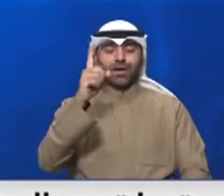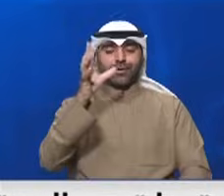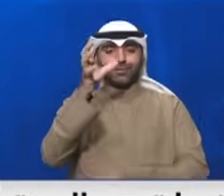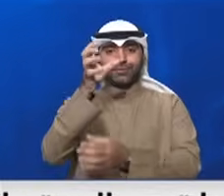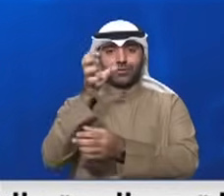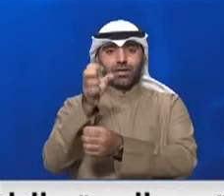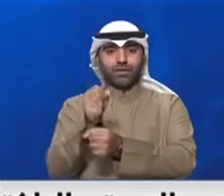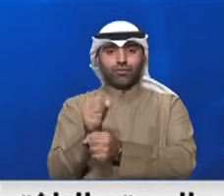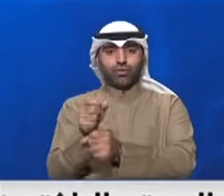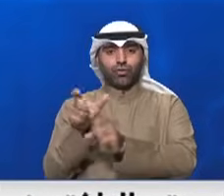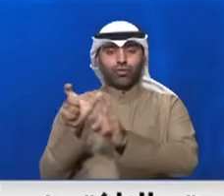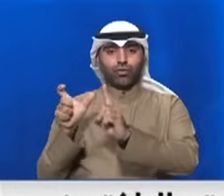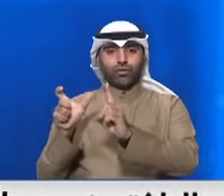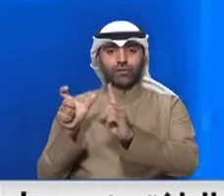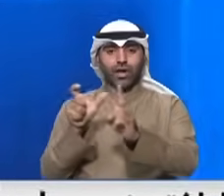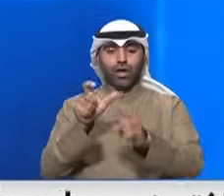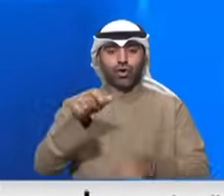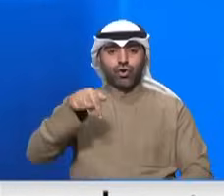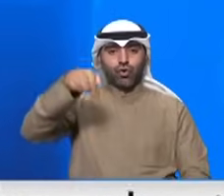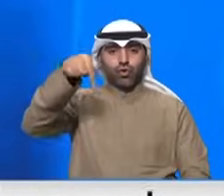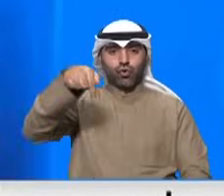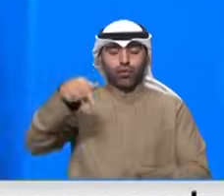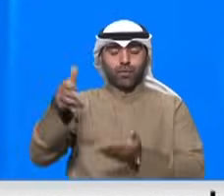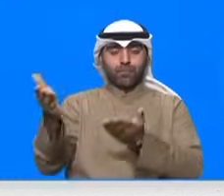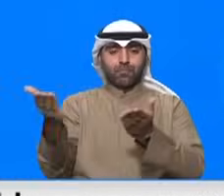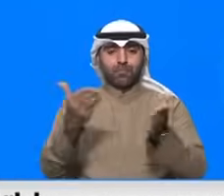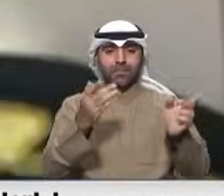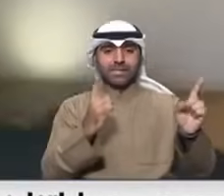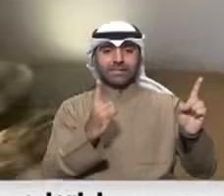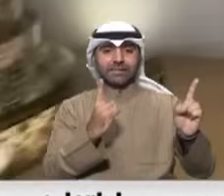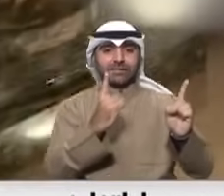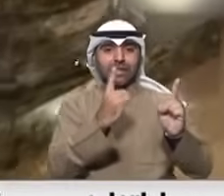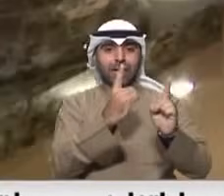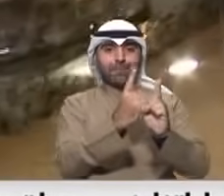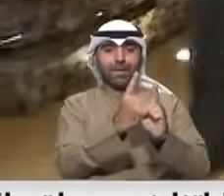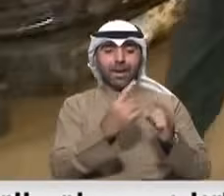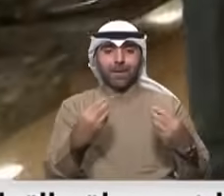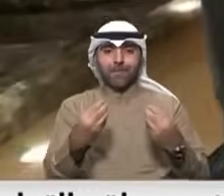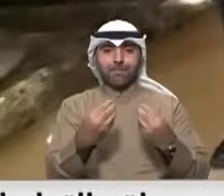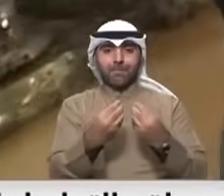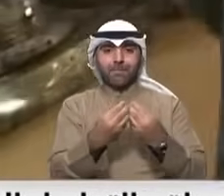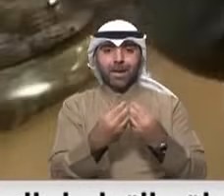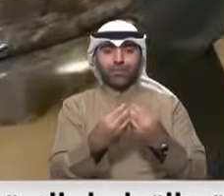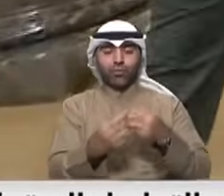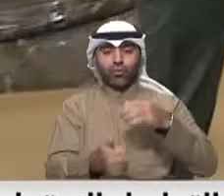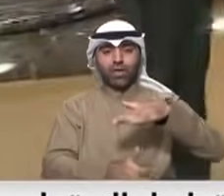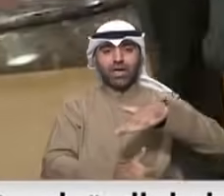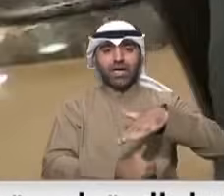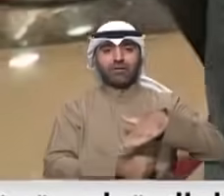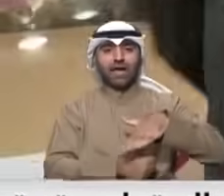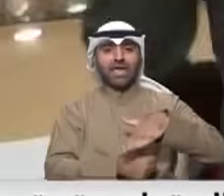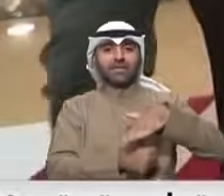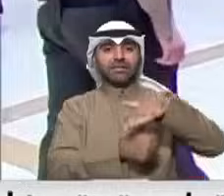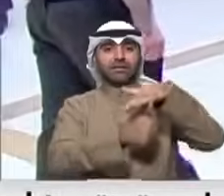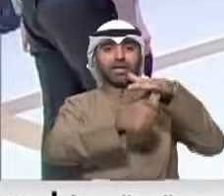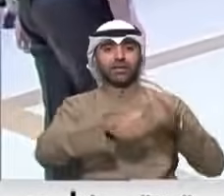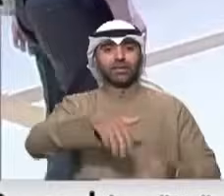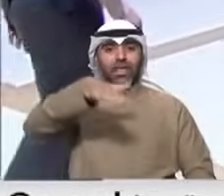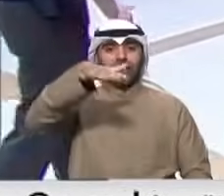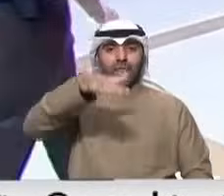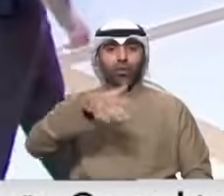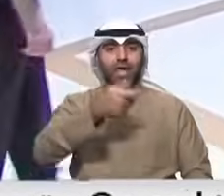مساء اليوم صاحب الجلاله الملك فيلب السادس ملك مملكه اسبانيا الصديقه والوفد المرافقه